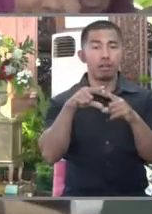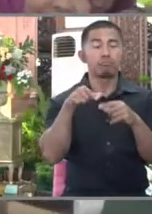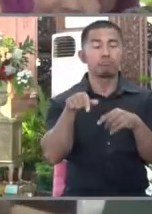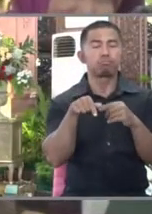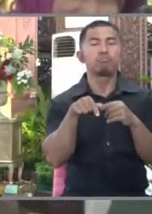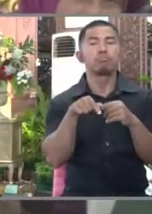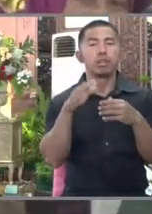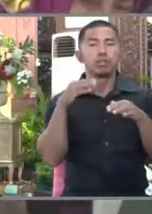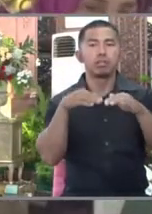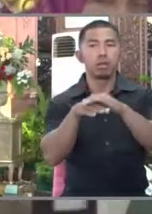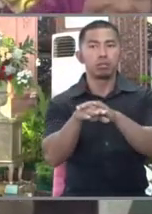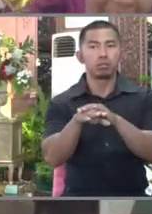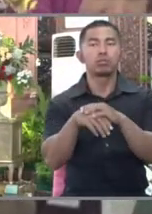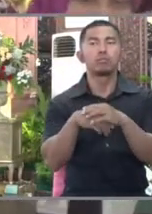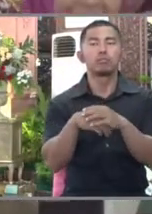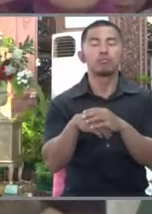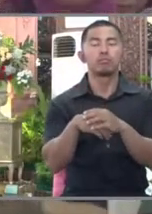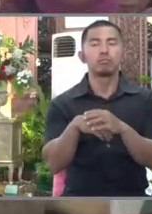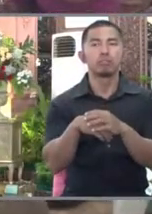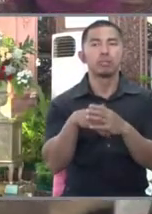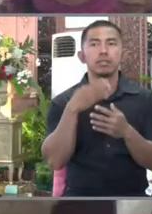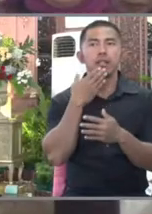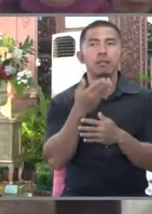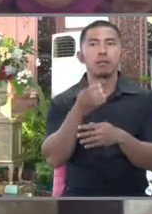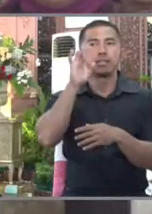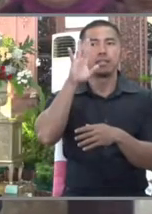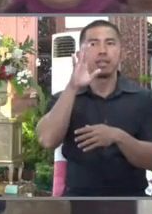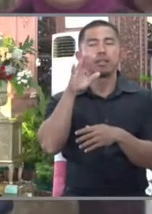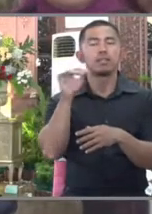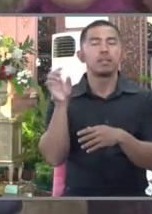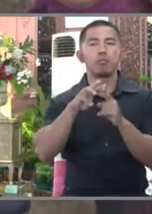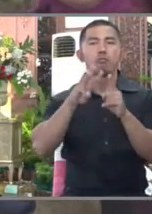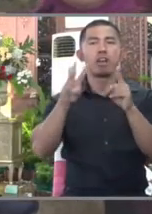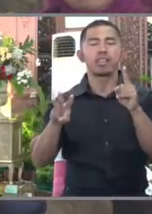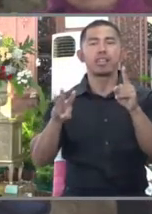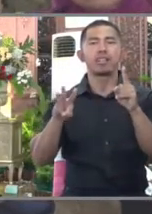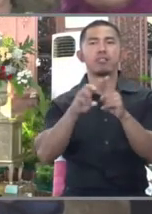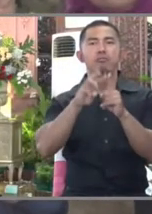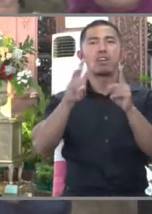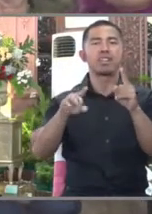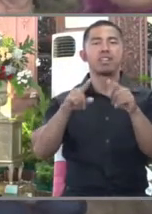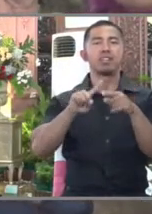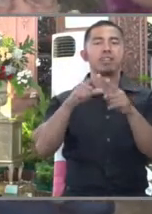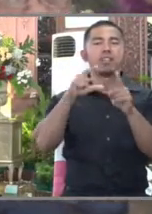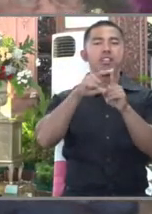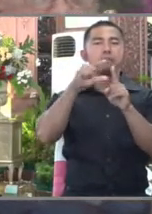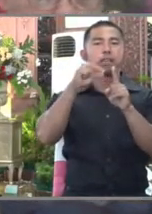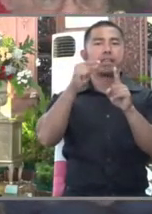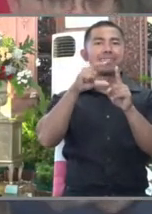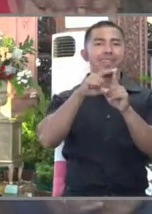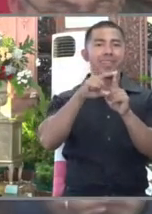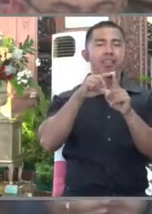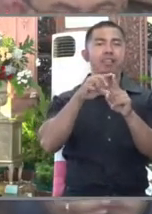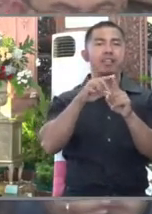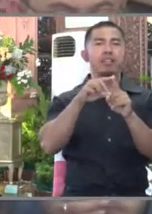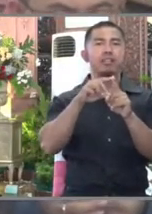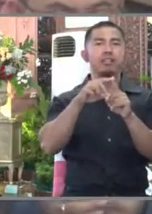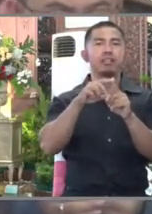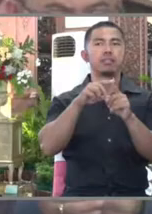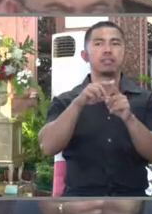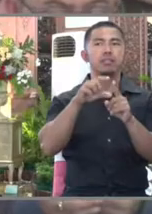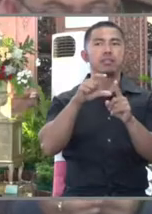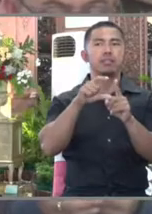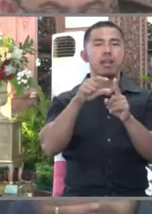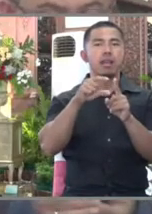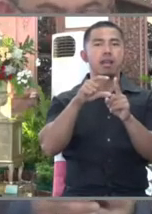termasuk Forkompindanya. Selamat siang, kami mewakili teman-teman DPRD Dapel 3,